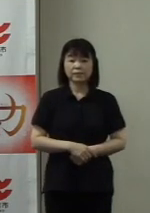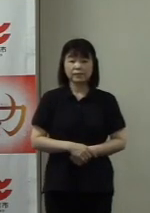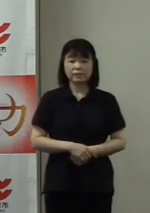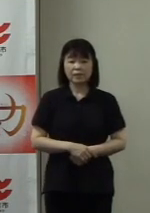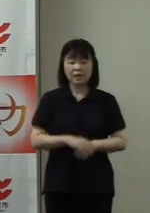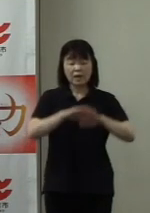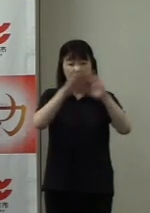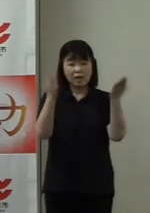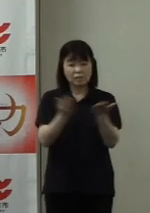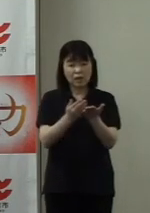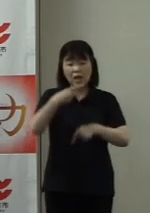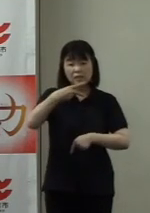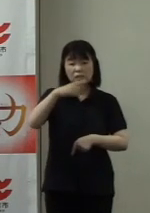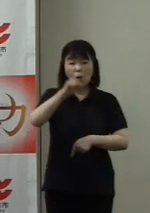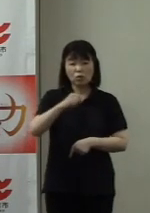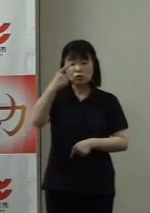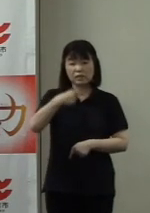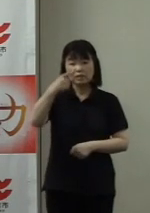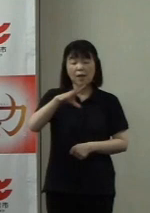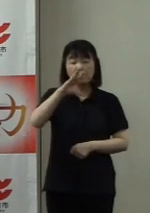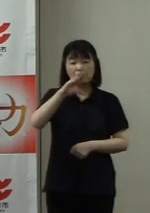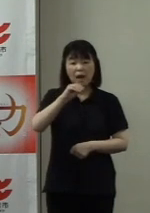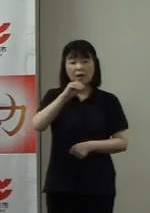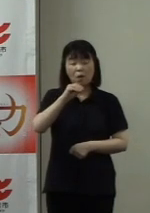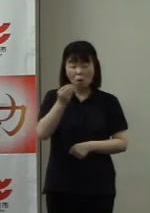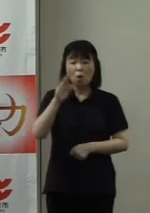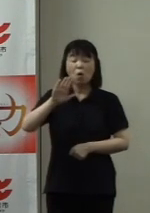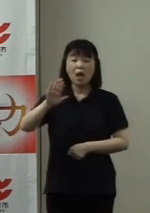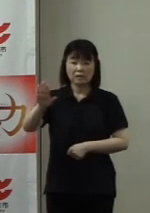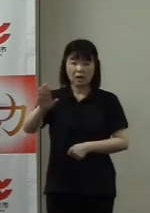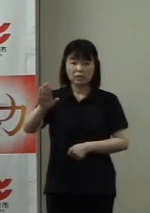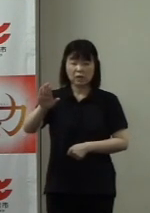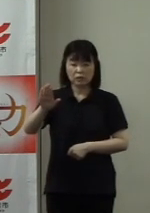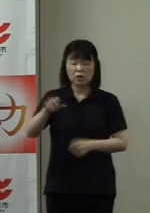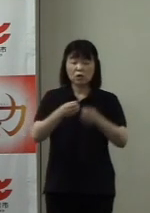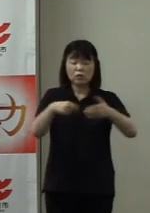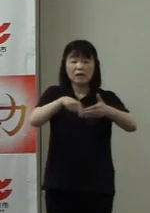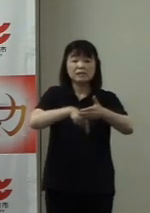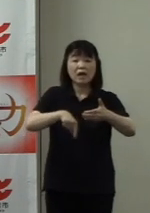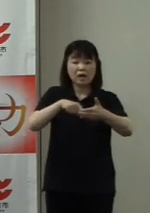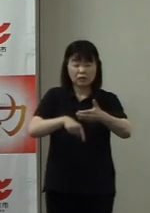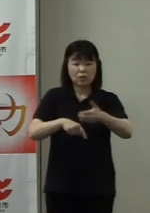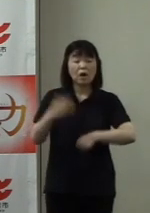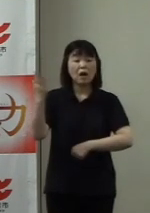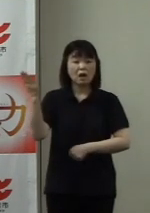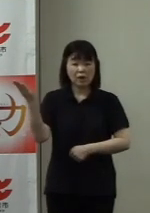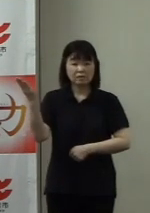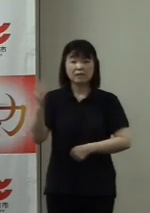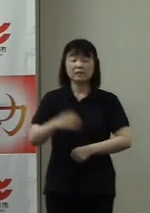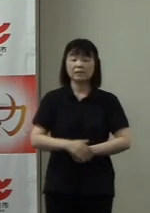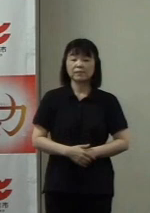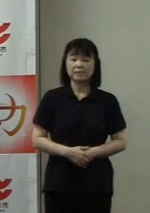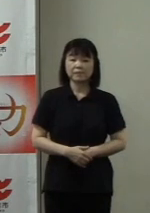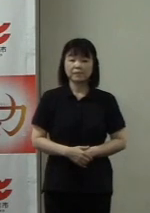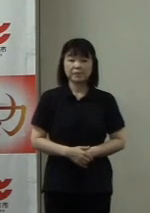約2億1000万円を返還するものであります。各々の内容についてはご覧いただければというふうに思います。